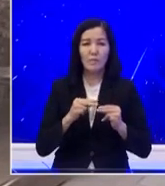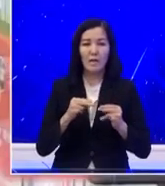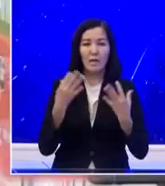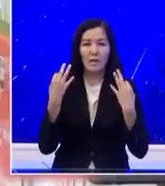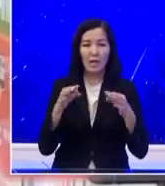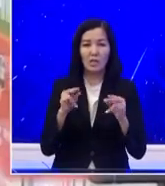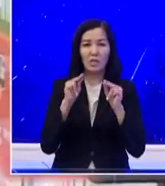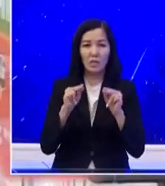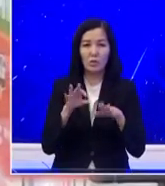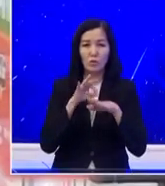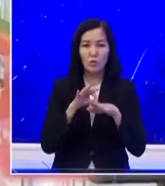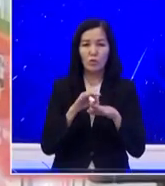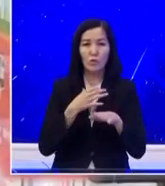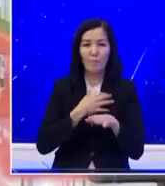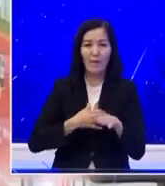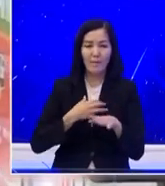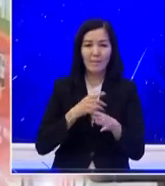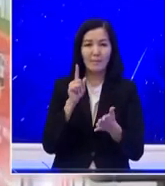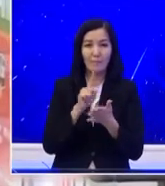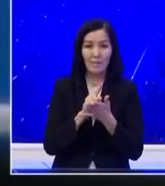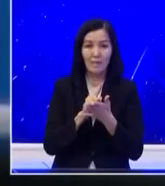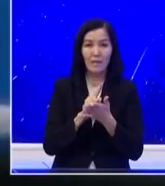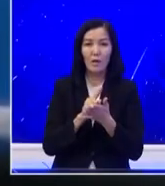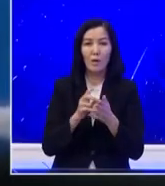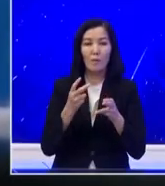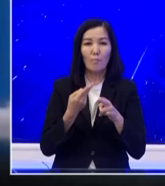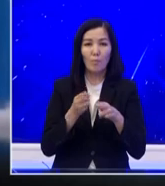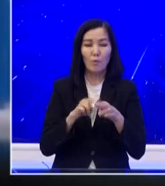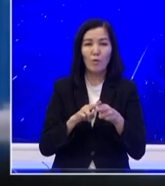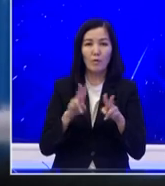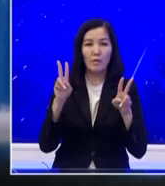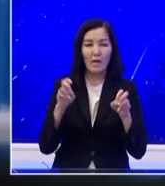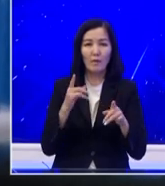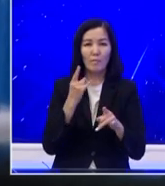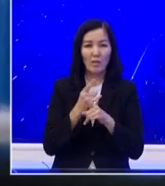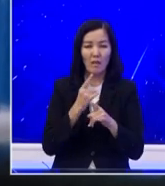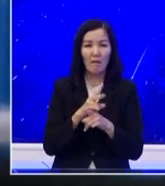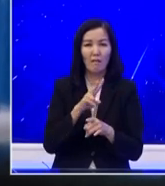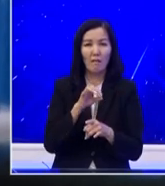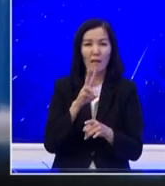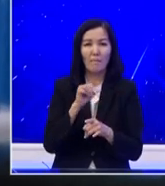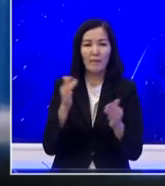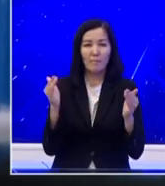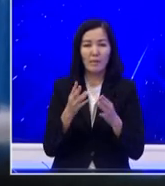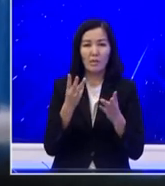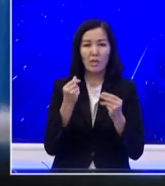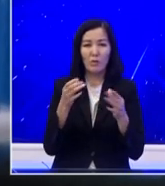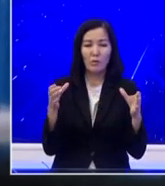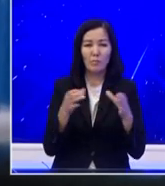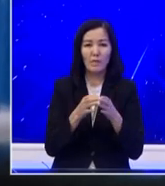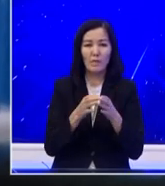жұмысын ашық жүргізуді маңызды міндет деп санайды. Бұл мәселе жалған ломбардтар мен микро